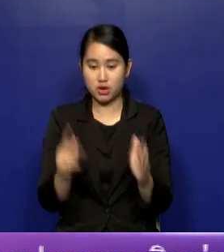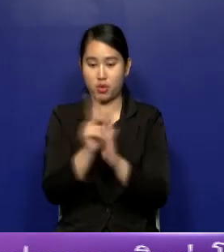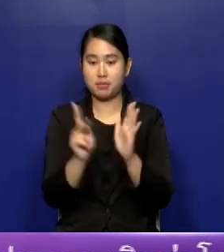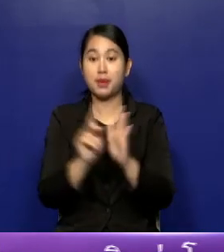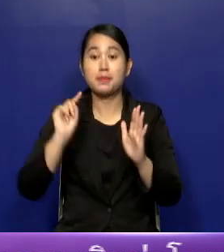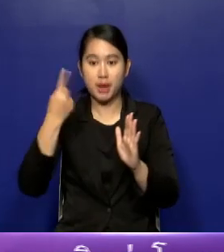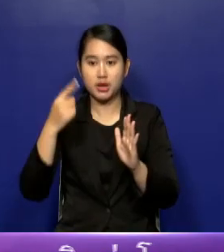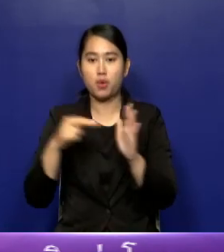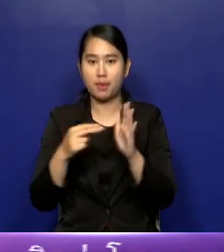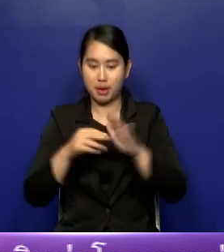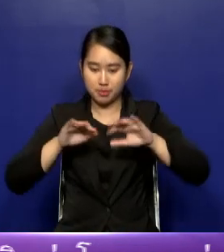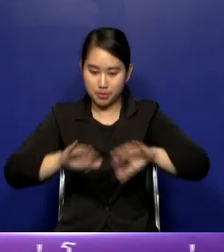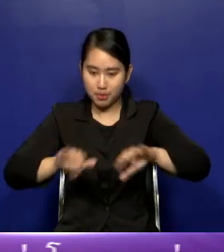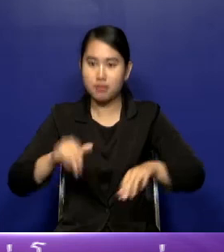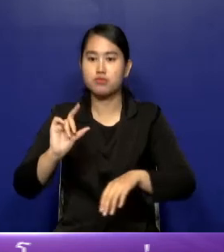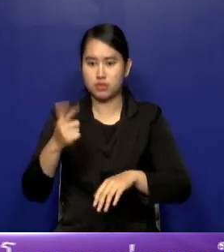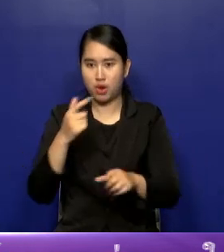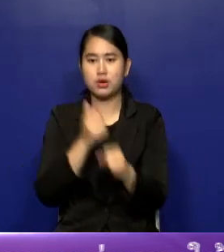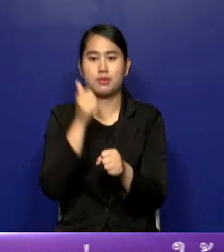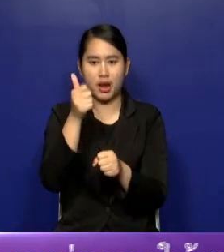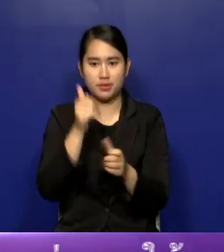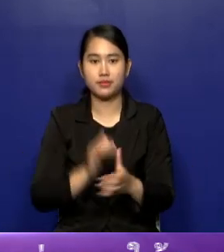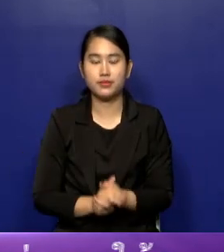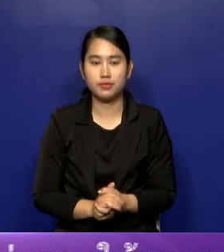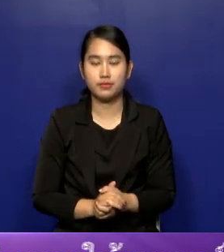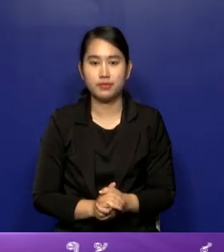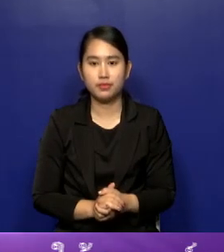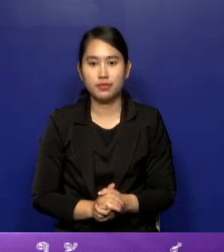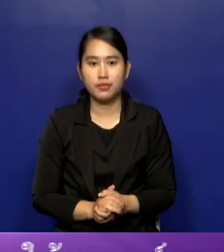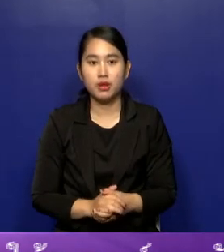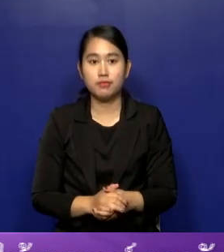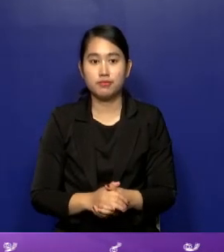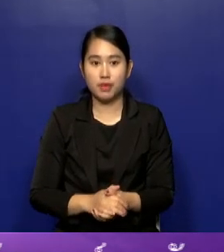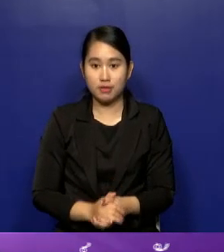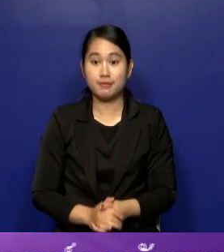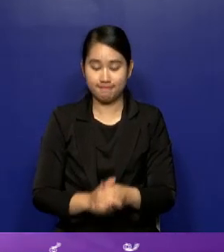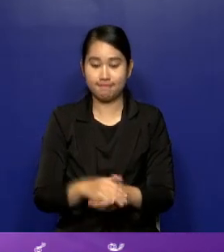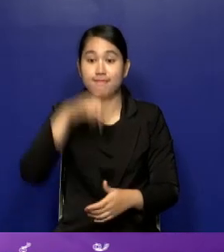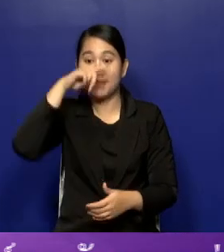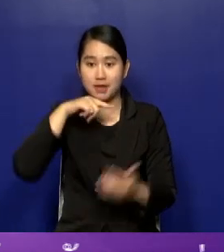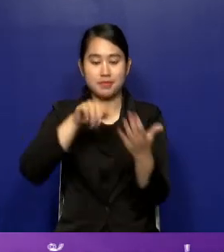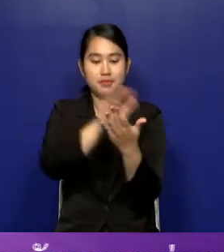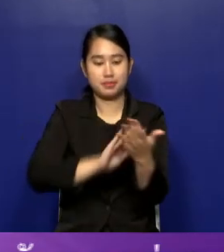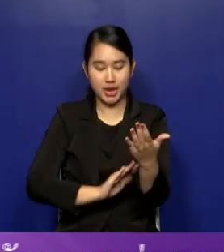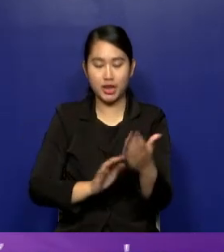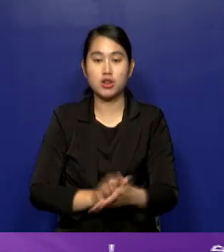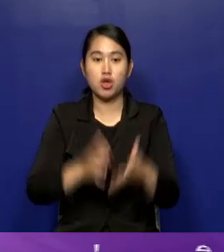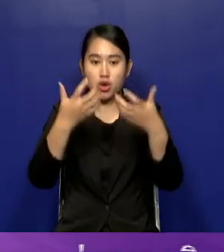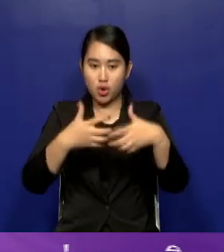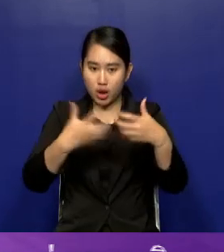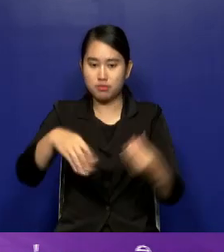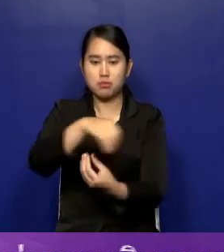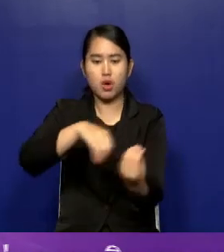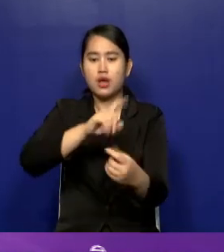แร่คงไม่ใช่แร่ทองอย่างเดียวนะสามารถที่จะถลุงแร่ในประเทศไทยได้หรือโดยเฉพาะโรงงานรีไซเคิลต่างๆ